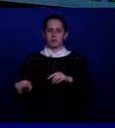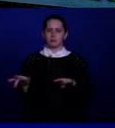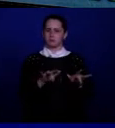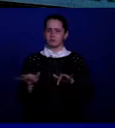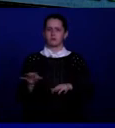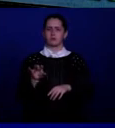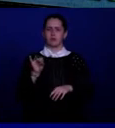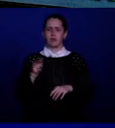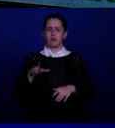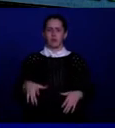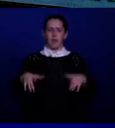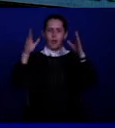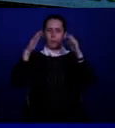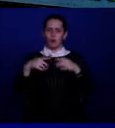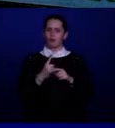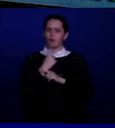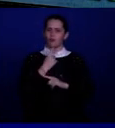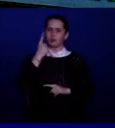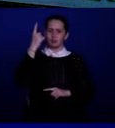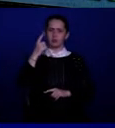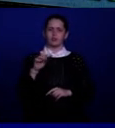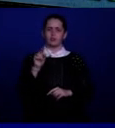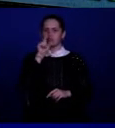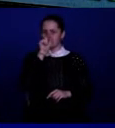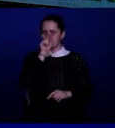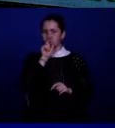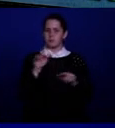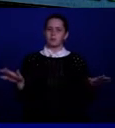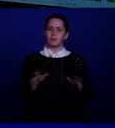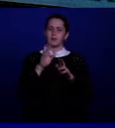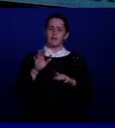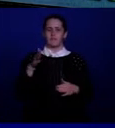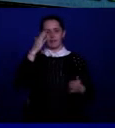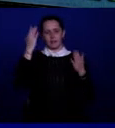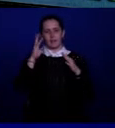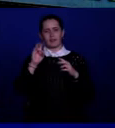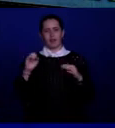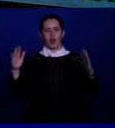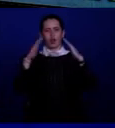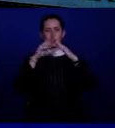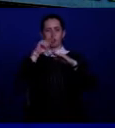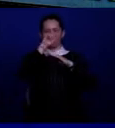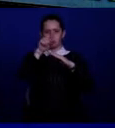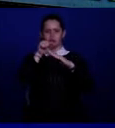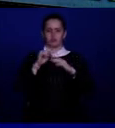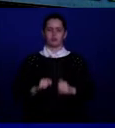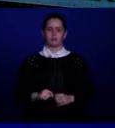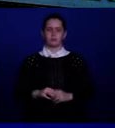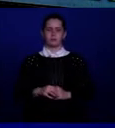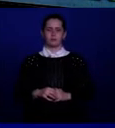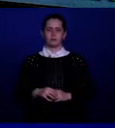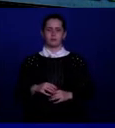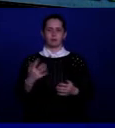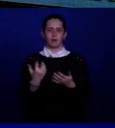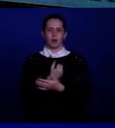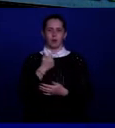стало выше. Зачирикал воробей, веселей на крыше. Итак, находим